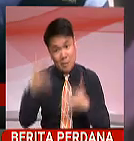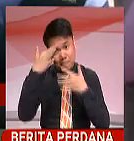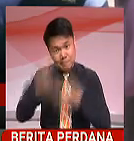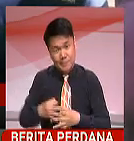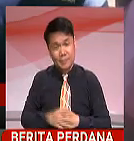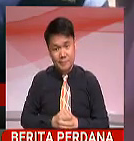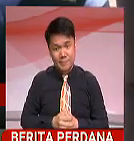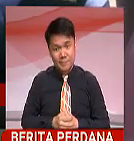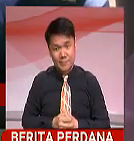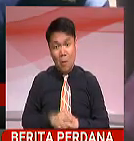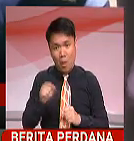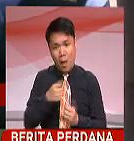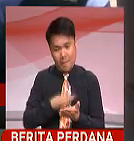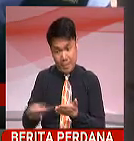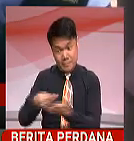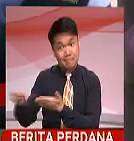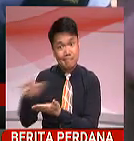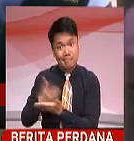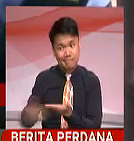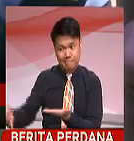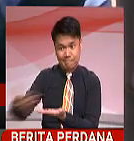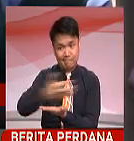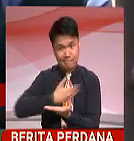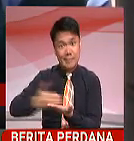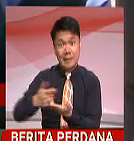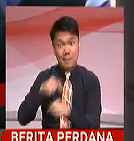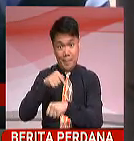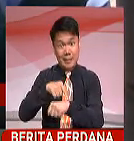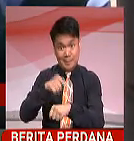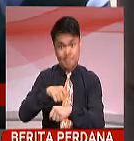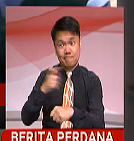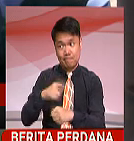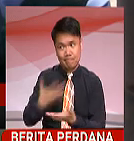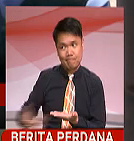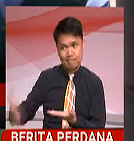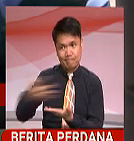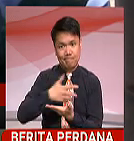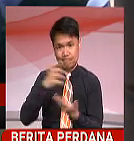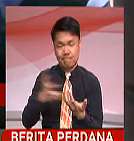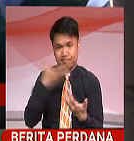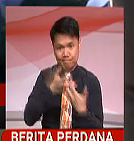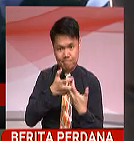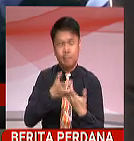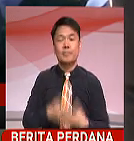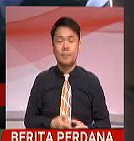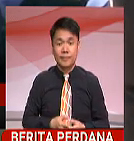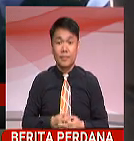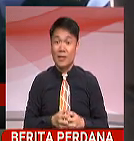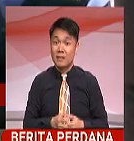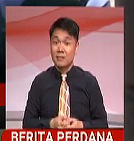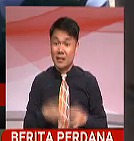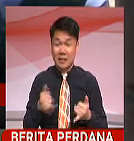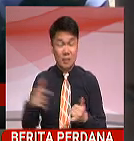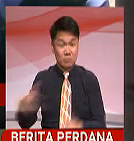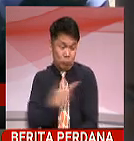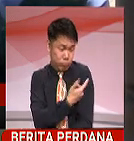boleh memilikinya dalam waktu dan masa yang diperlukan, dan kita pastikan bahawa perjalanan